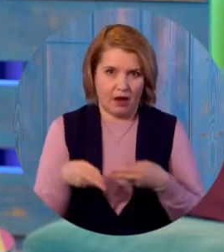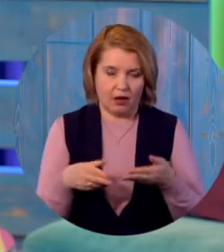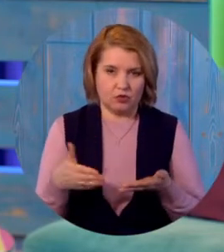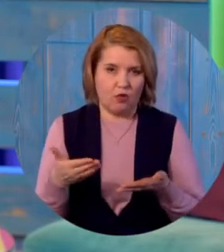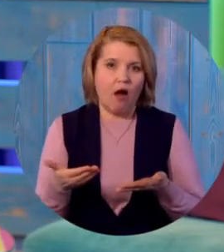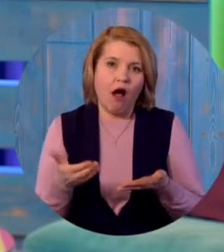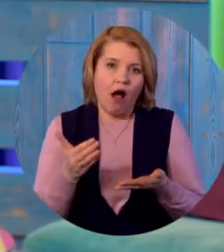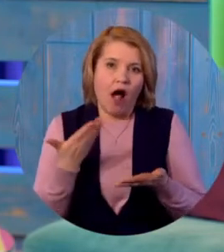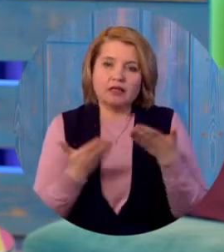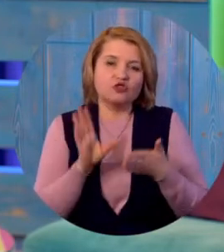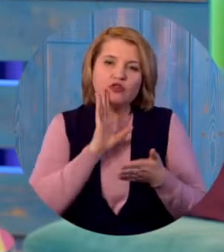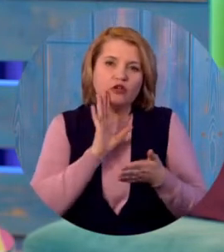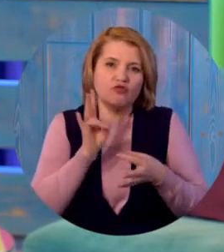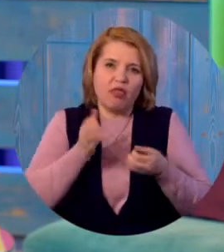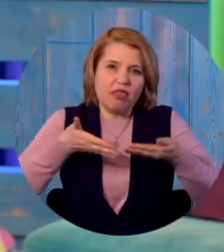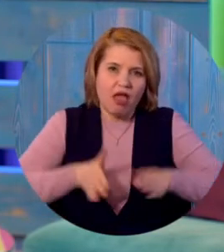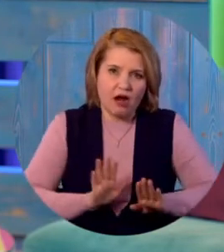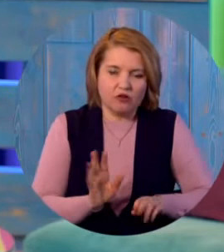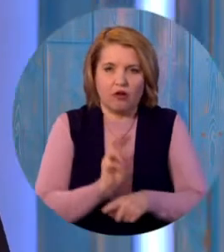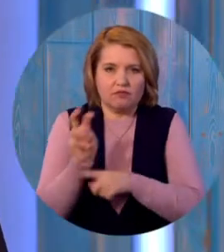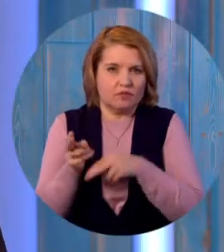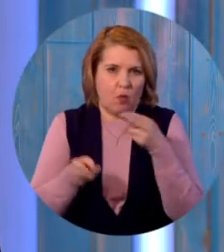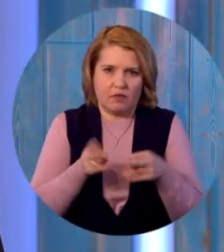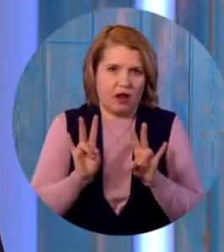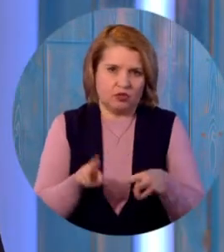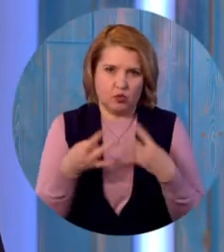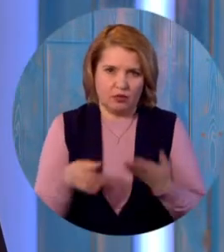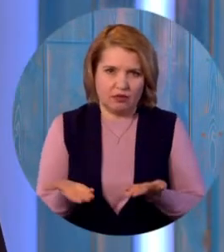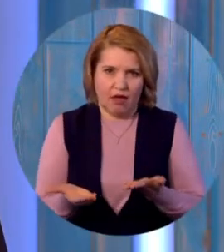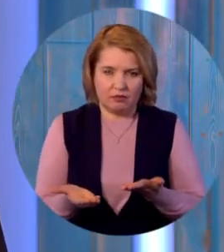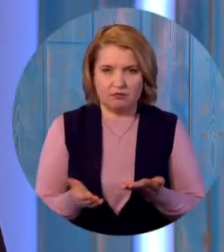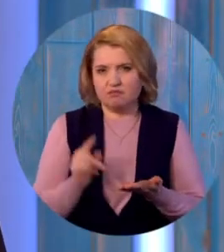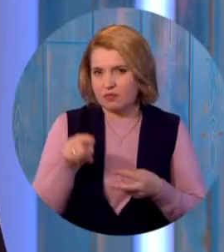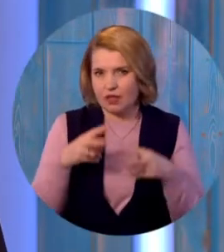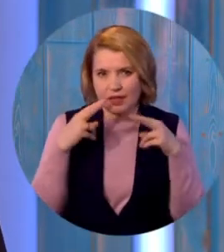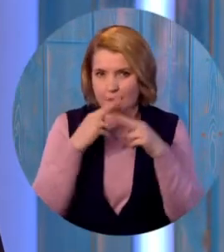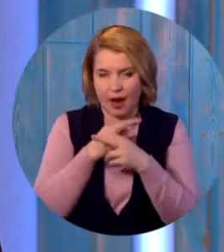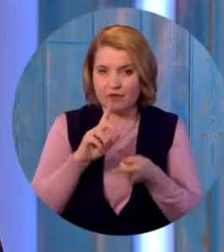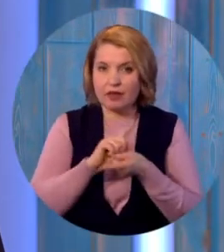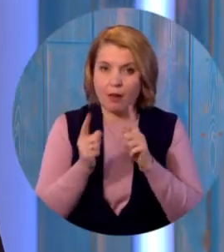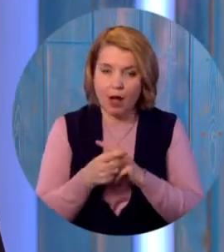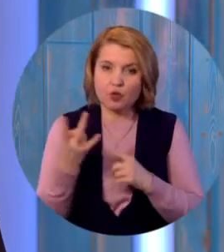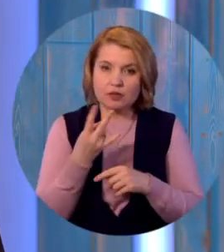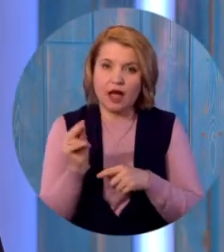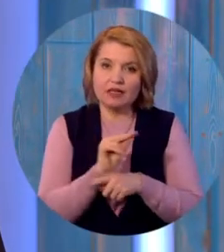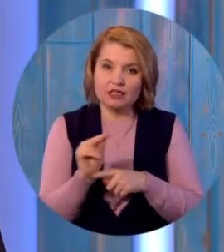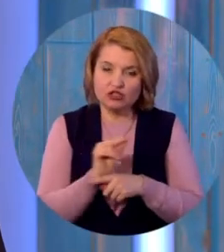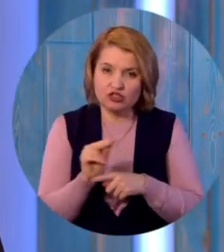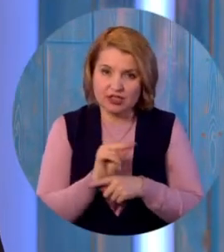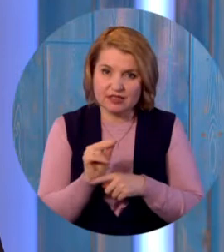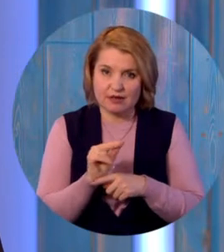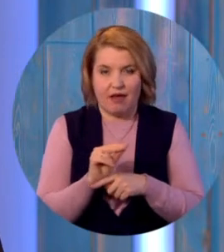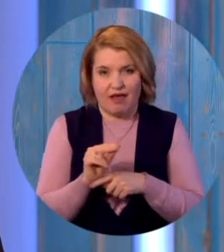просто понятно, что после родов все опять обострится. Вот как вы считаете? Нет, неправильное суждение. Наоборот, надо лечить вены обязательно